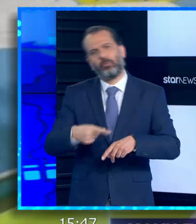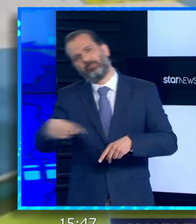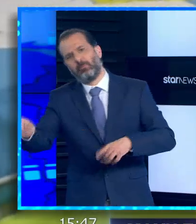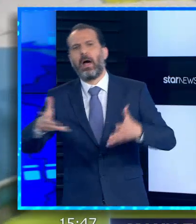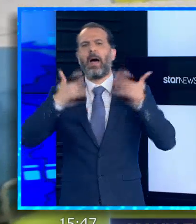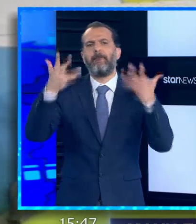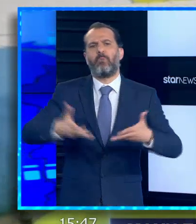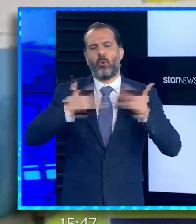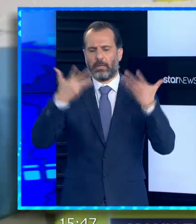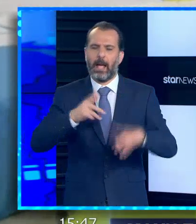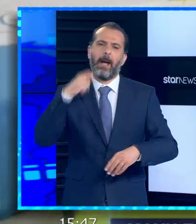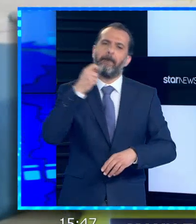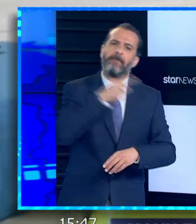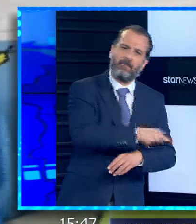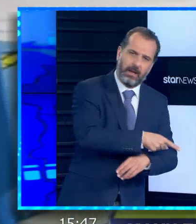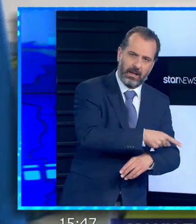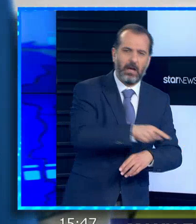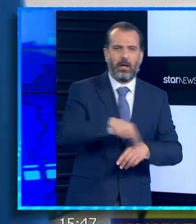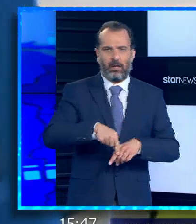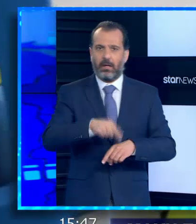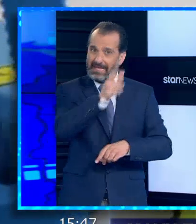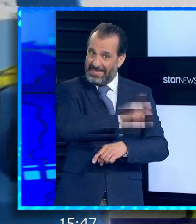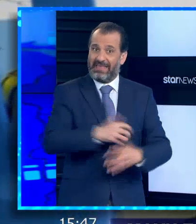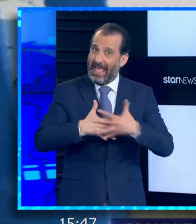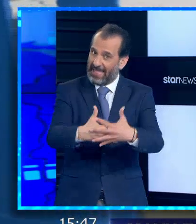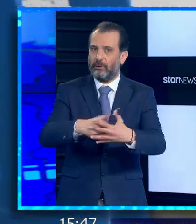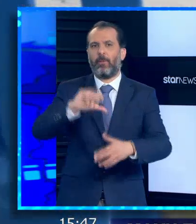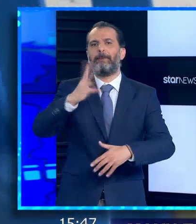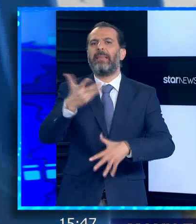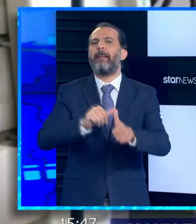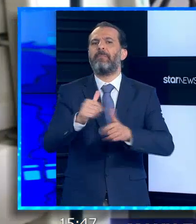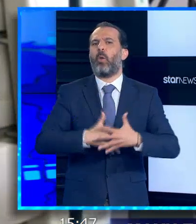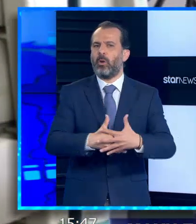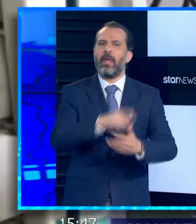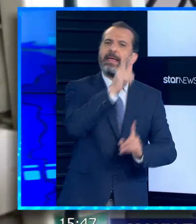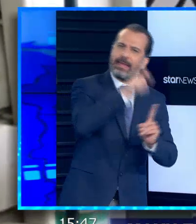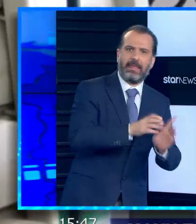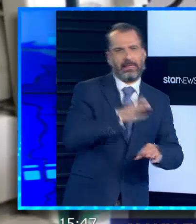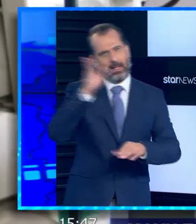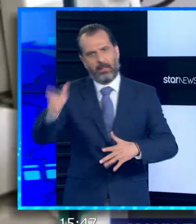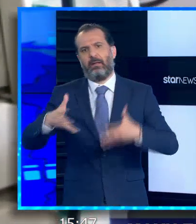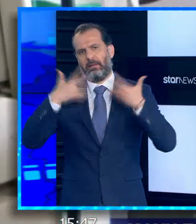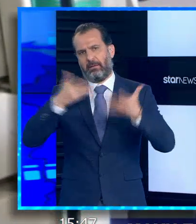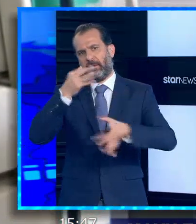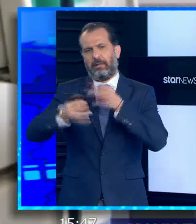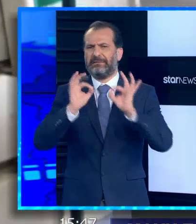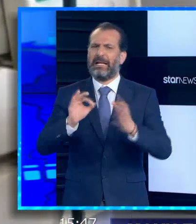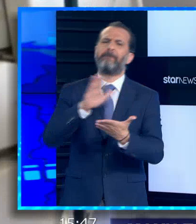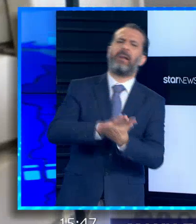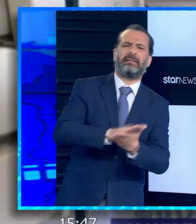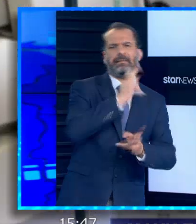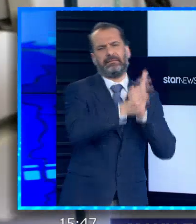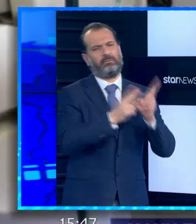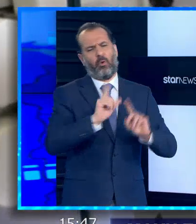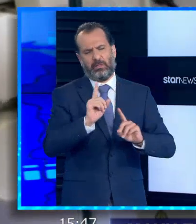ημέρες, ενώ και η μητέρα του παιδιού που διανύει τον 5ο μήνα της εγκυμοσύνης της θα δώσει τη δική της κατάθεση ως μάρτυρας